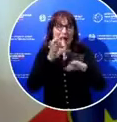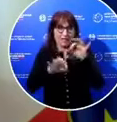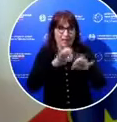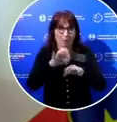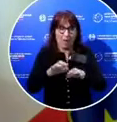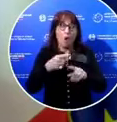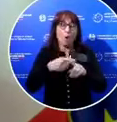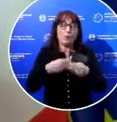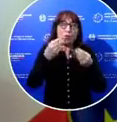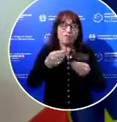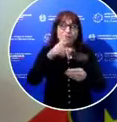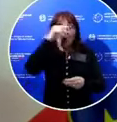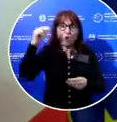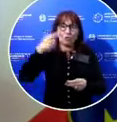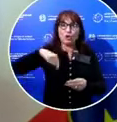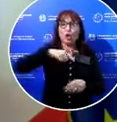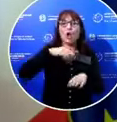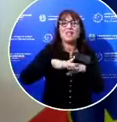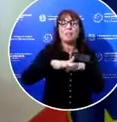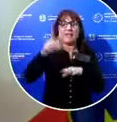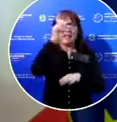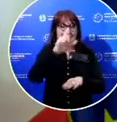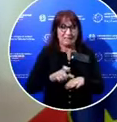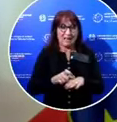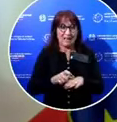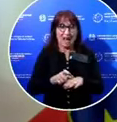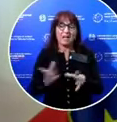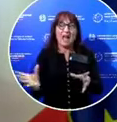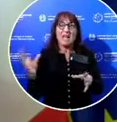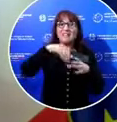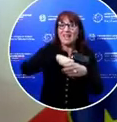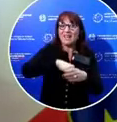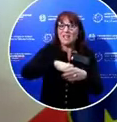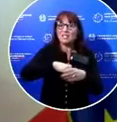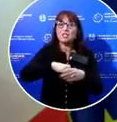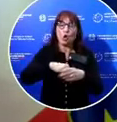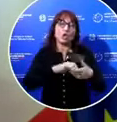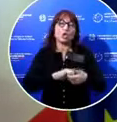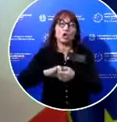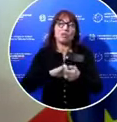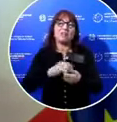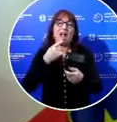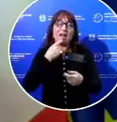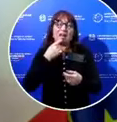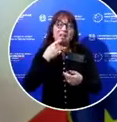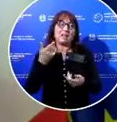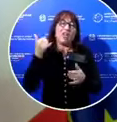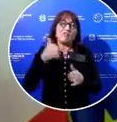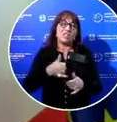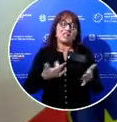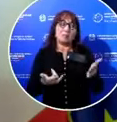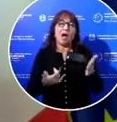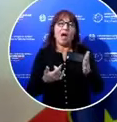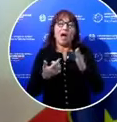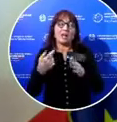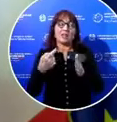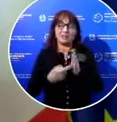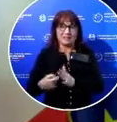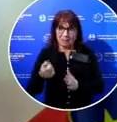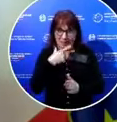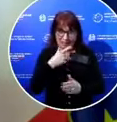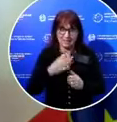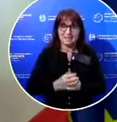conoscere l'esperienza italiana nella reintegrazione nella società delle vittime della tossicodipendenza. Oltre alla